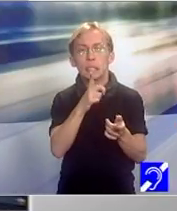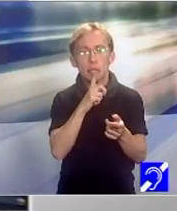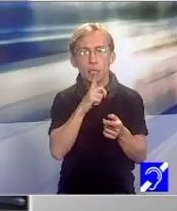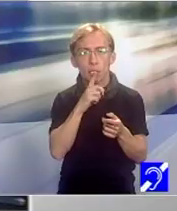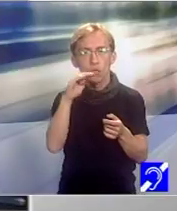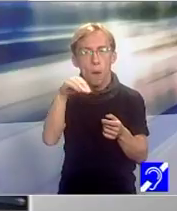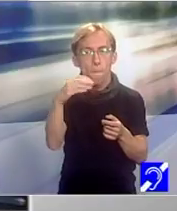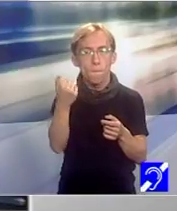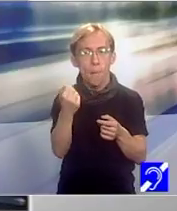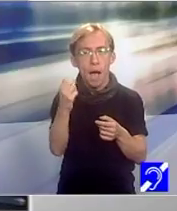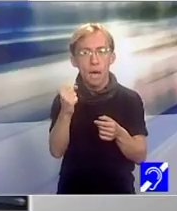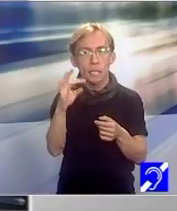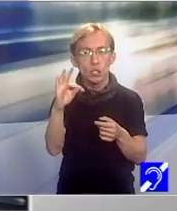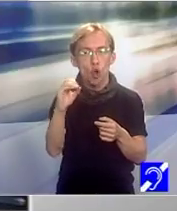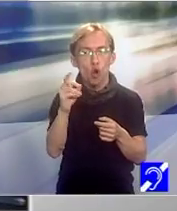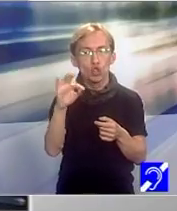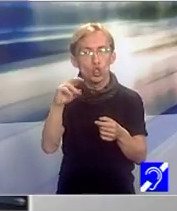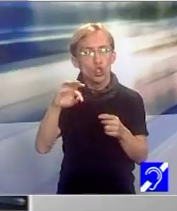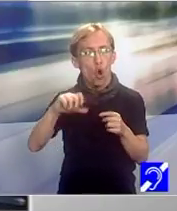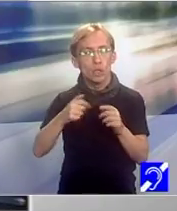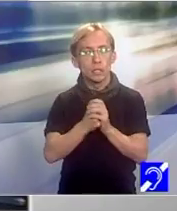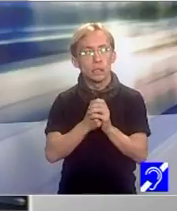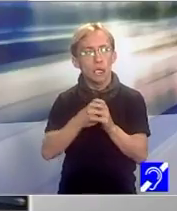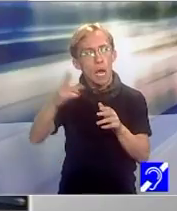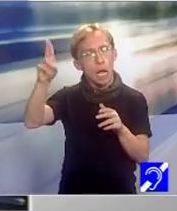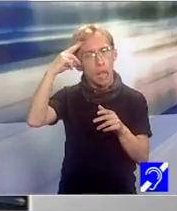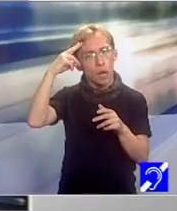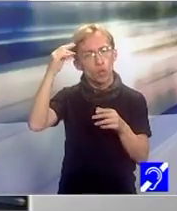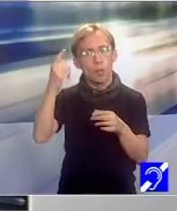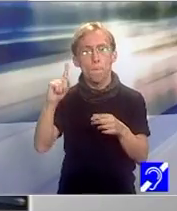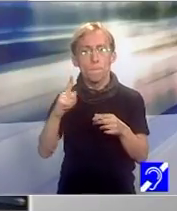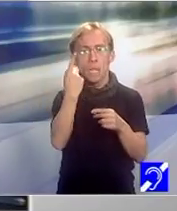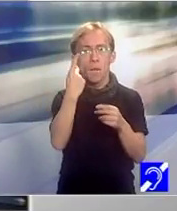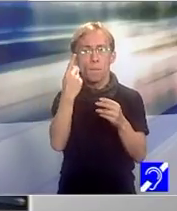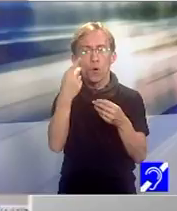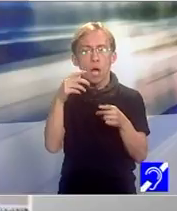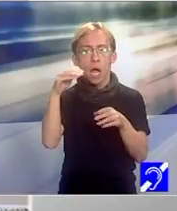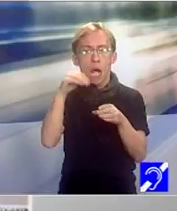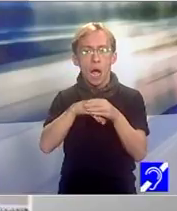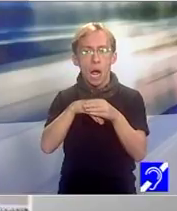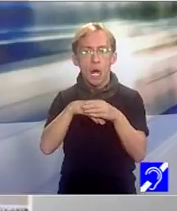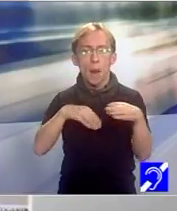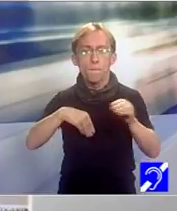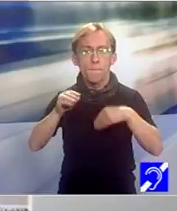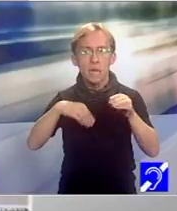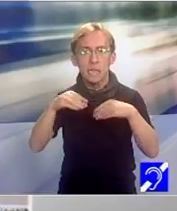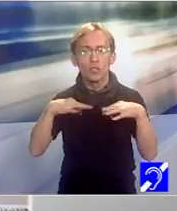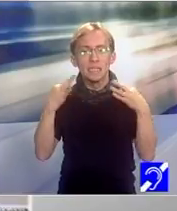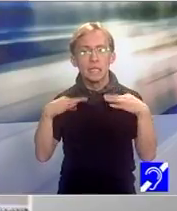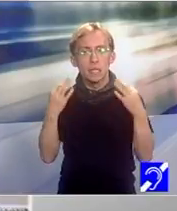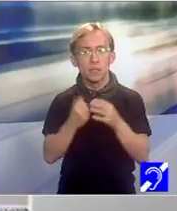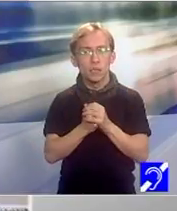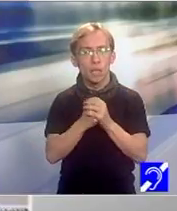doamna mastocitoză este cea sub care sunt cunoscută în primul rând în Ministerul Sănătății.